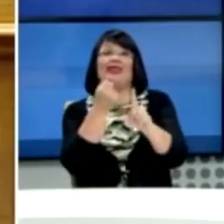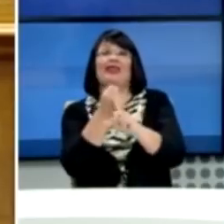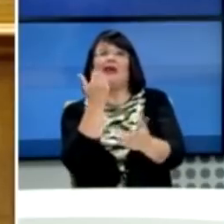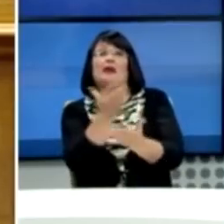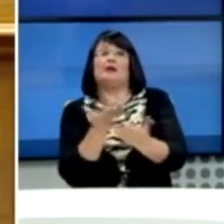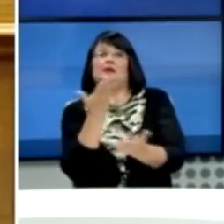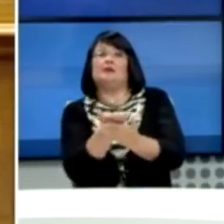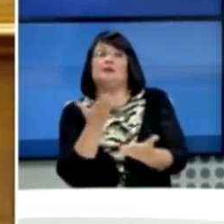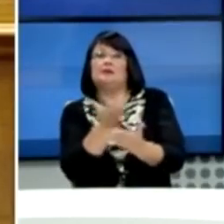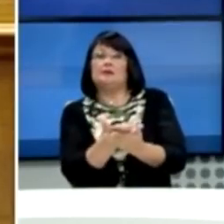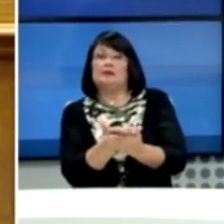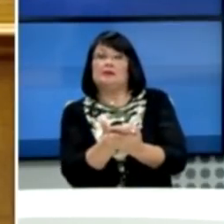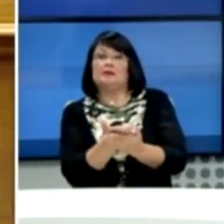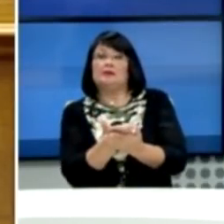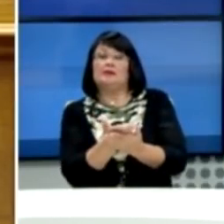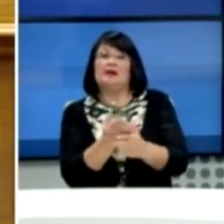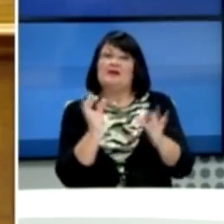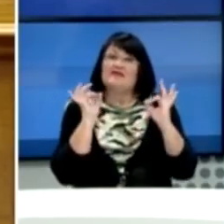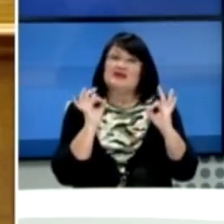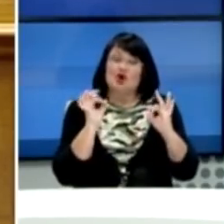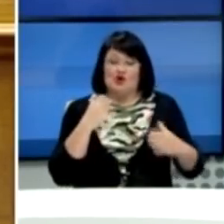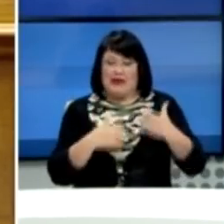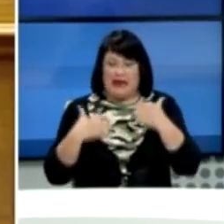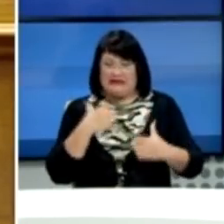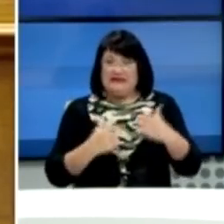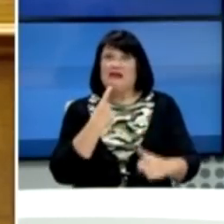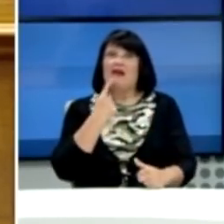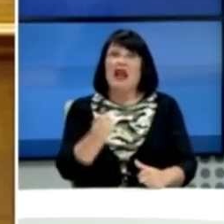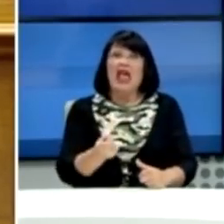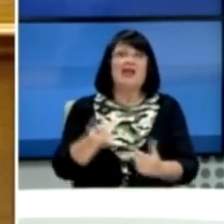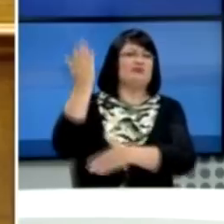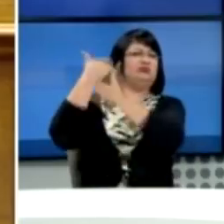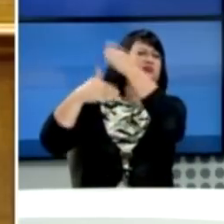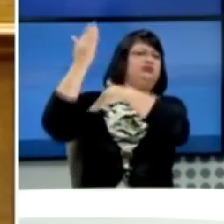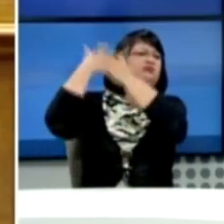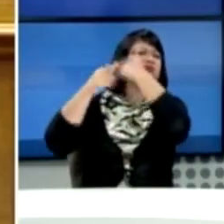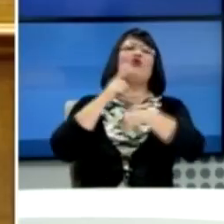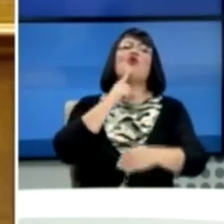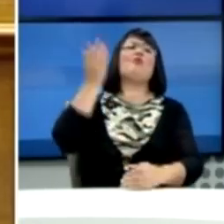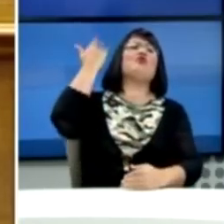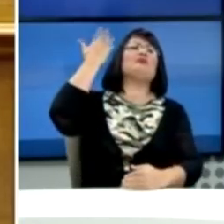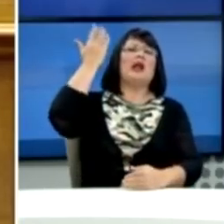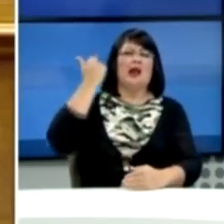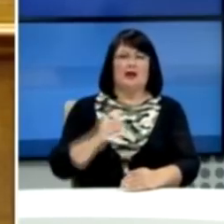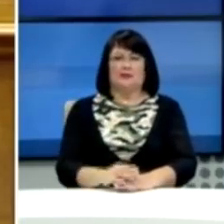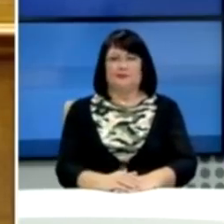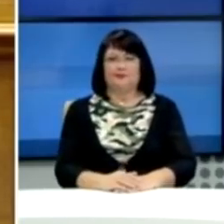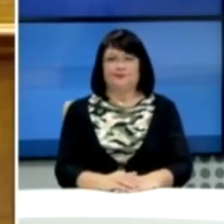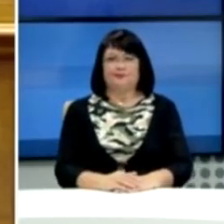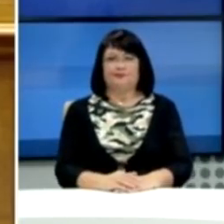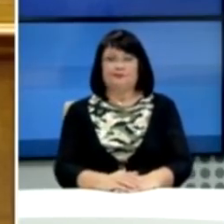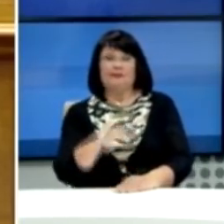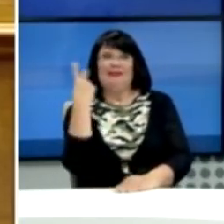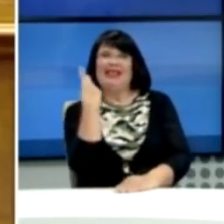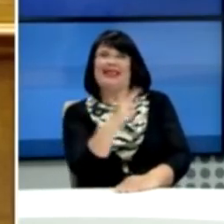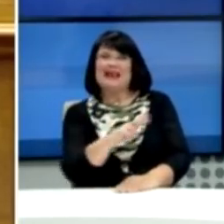τα αιτήματα και τη φυσιολογική ανησυχία με την οπισθοδρόμηση. Όταν ακριβώς η δική